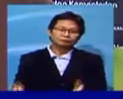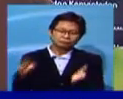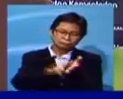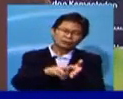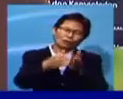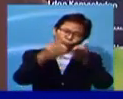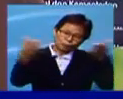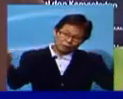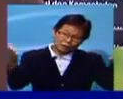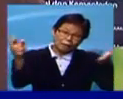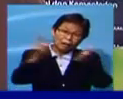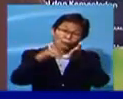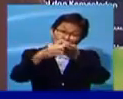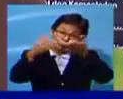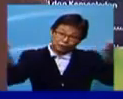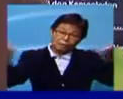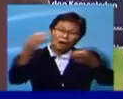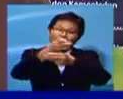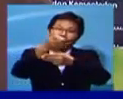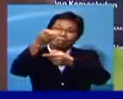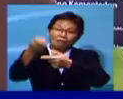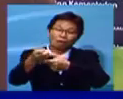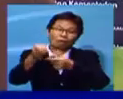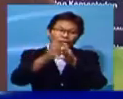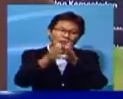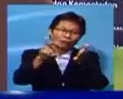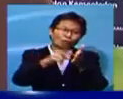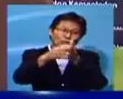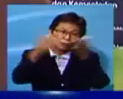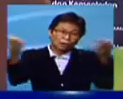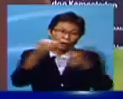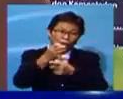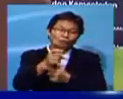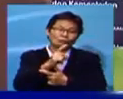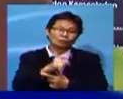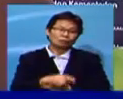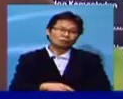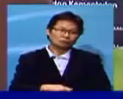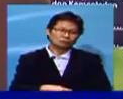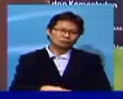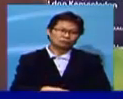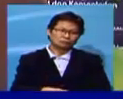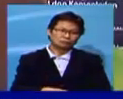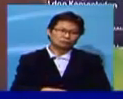media ke ataupun sa memang